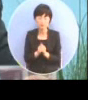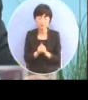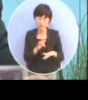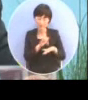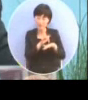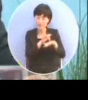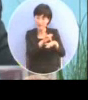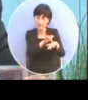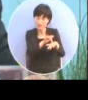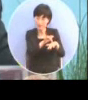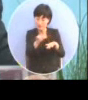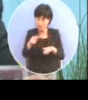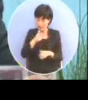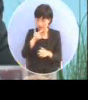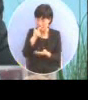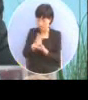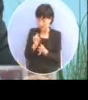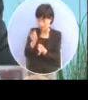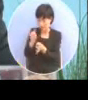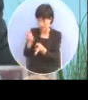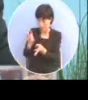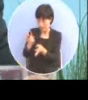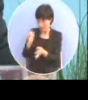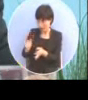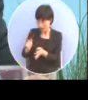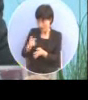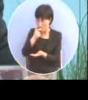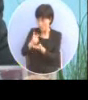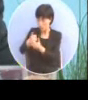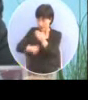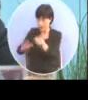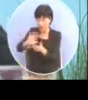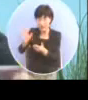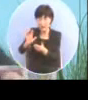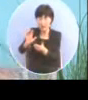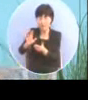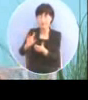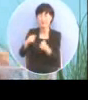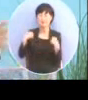속지 않는 자에게서 떠나가요. Satan đối với kẻ không lừa dối được nó sẽ bỏ chạy.